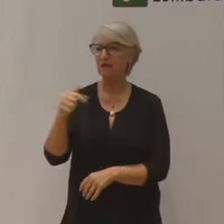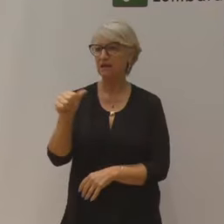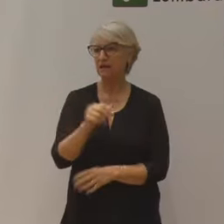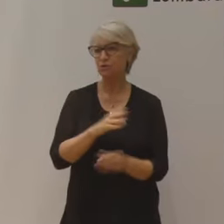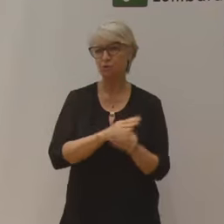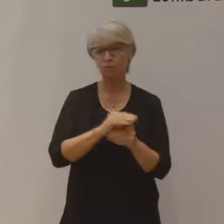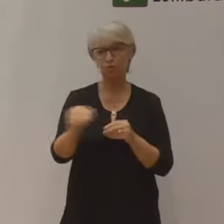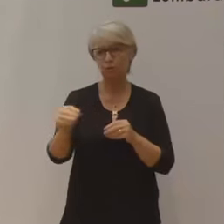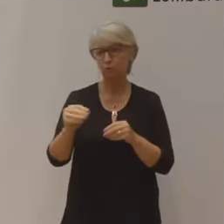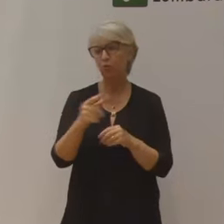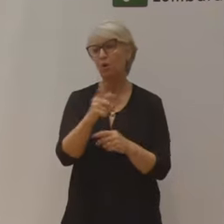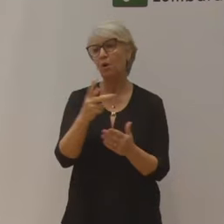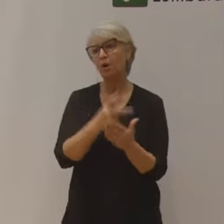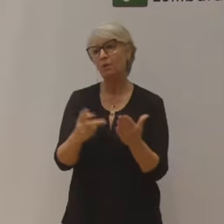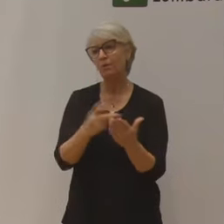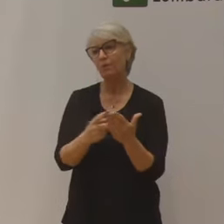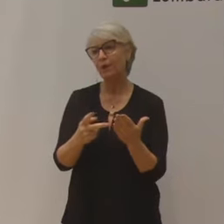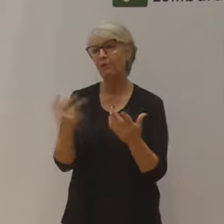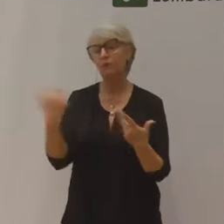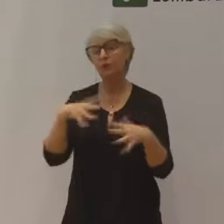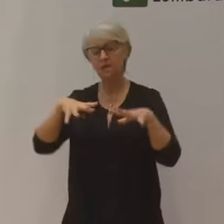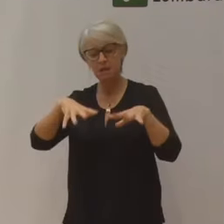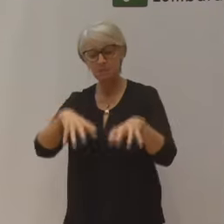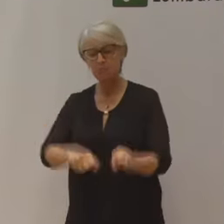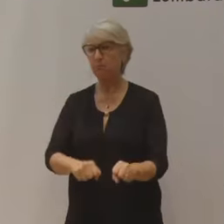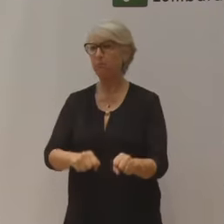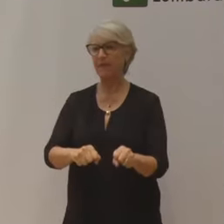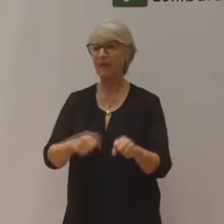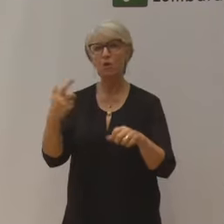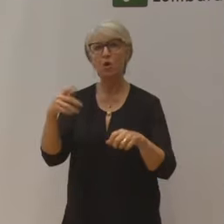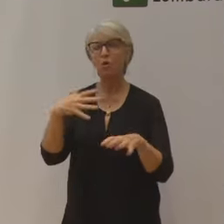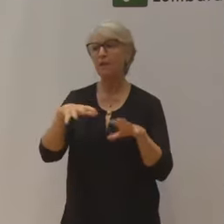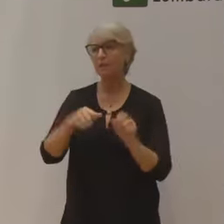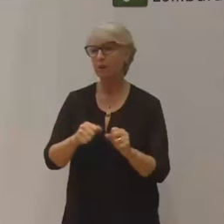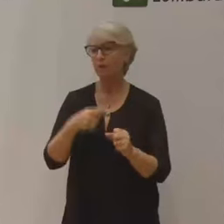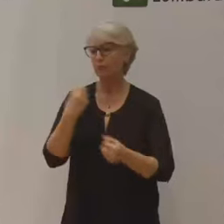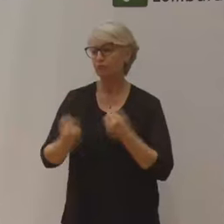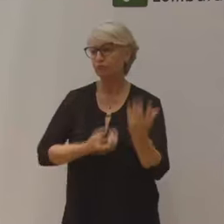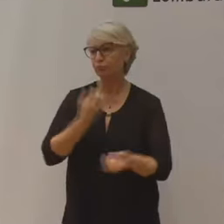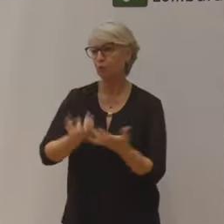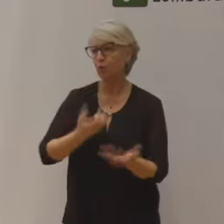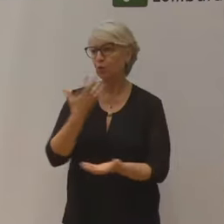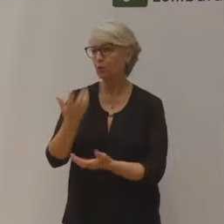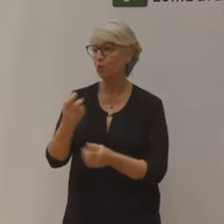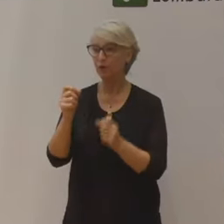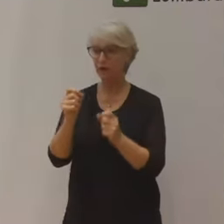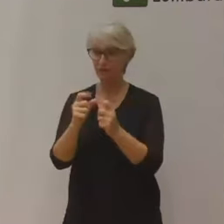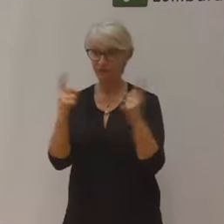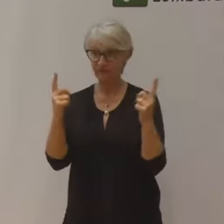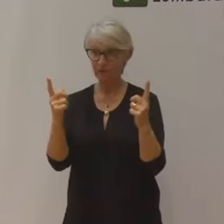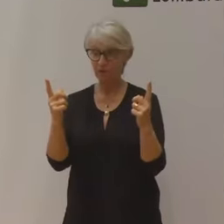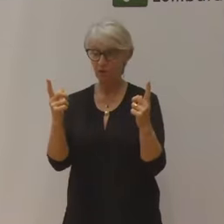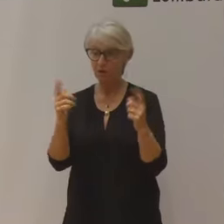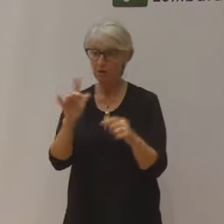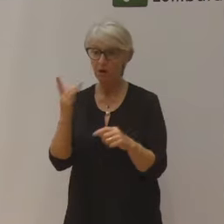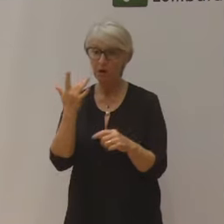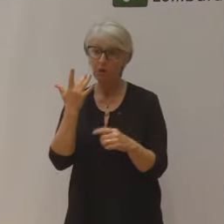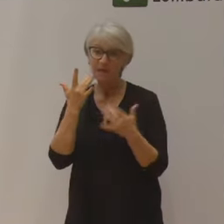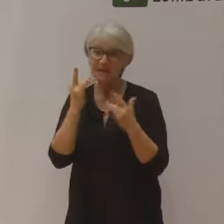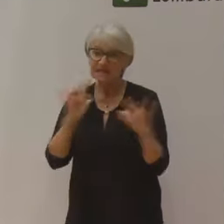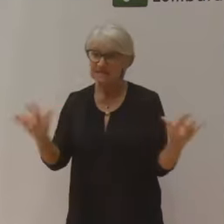hanno dato prova anche di impegno nel voler produrre questi video, che non sono semplici